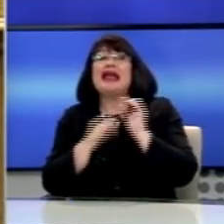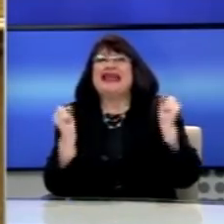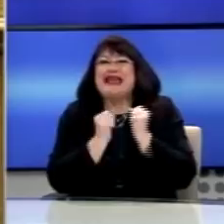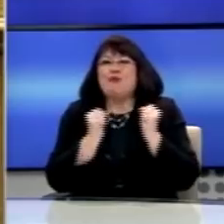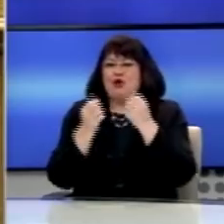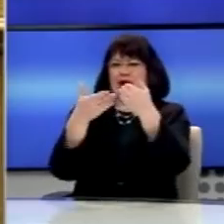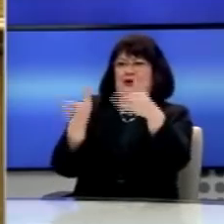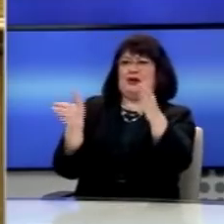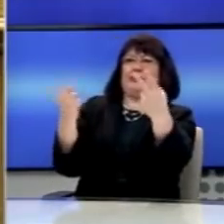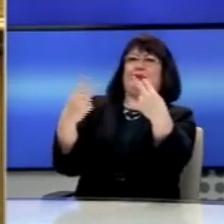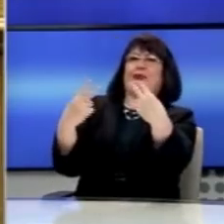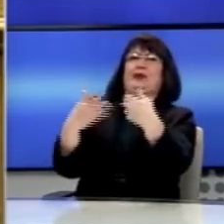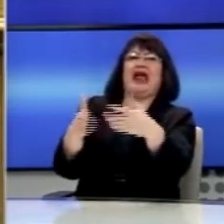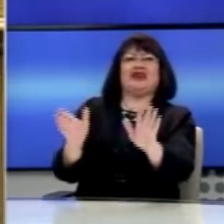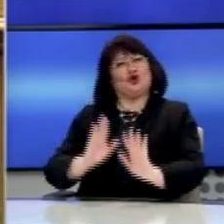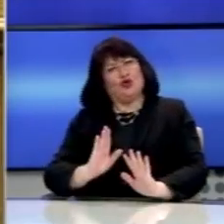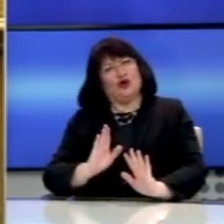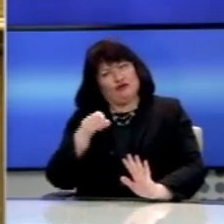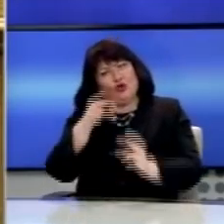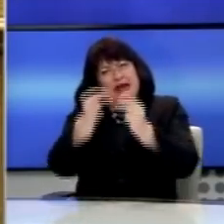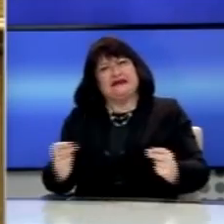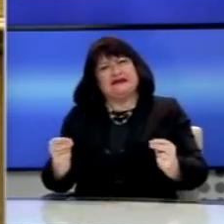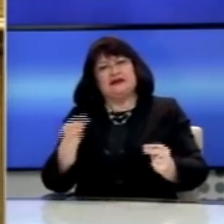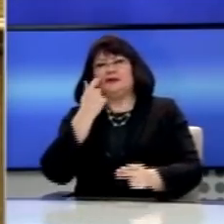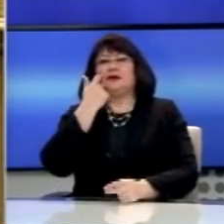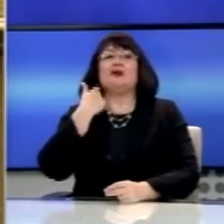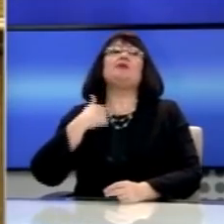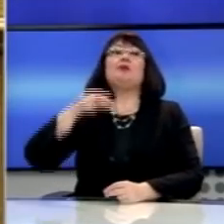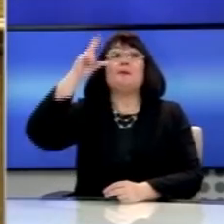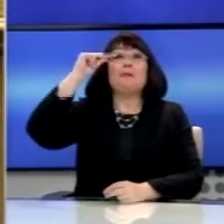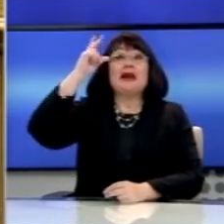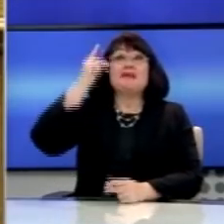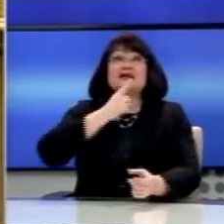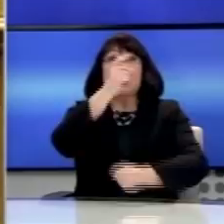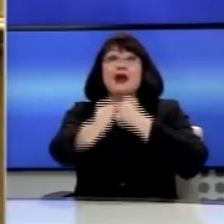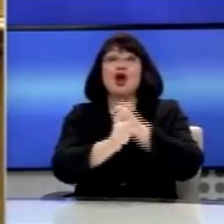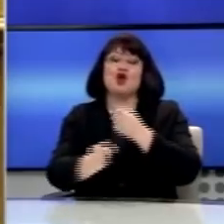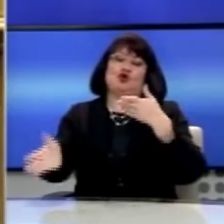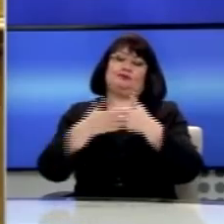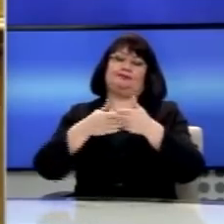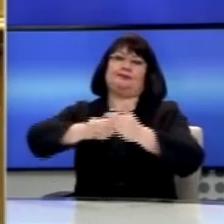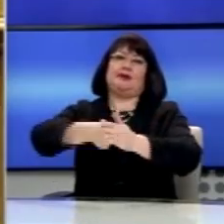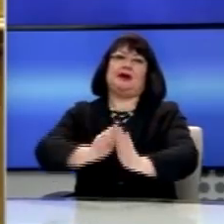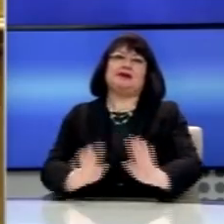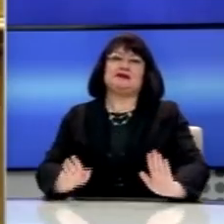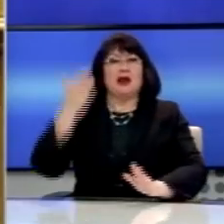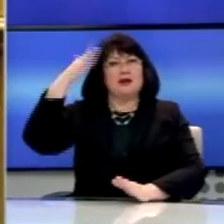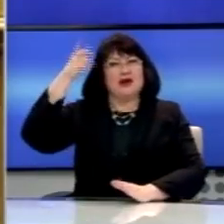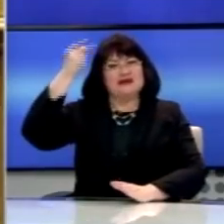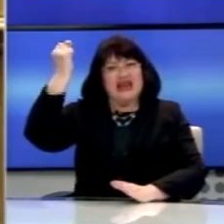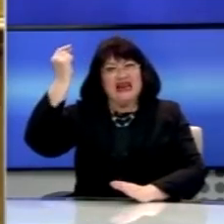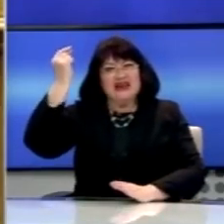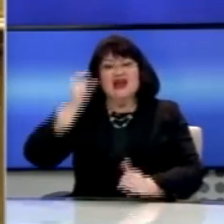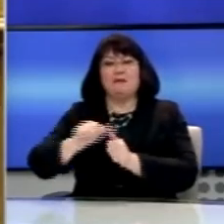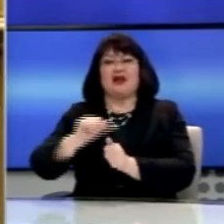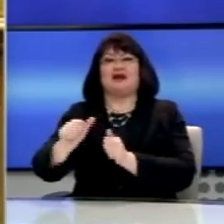καταχύμωνο. Την ίδια στιγμή τα πανεπιστήμια παραμένουν πάνω από ένα χρόνο κλειστά. Τα γυμνάσια και τα λύκεια